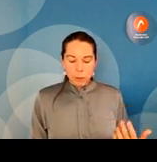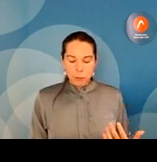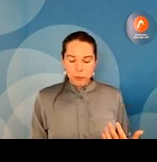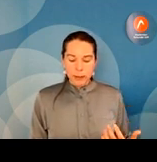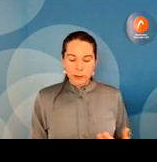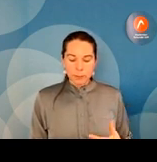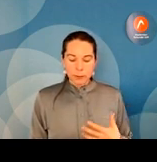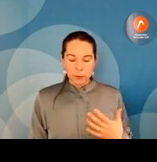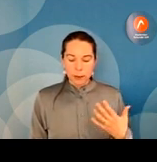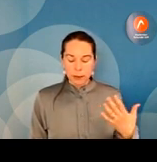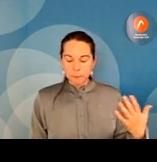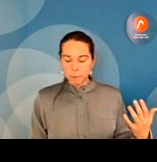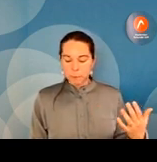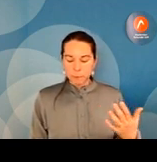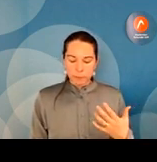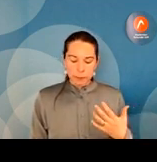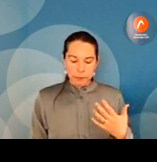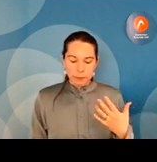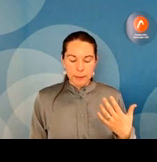Vi kan också se liksom att